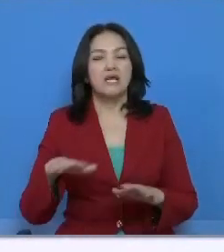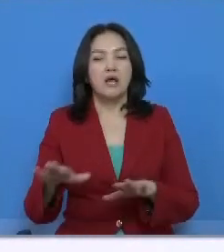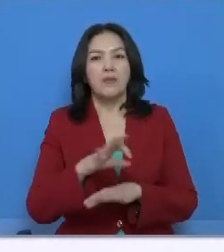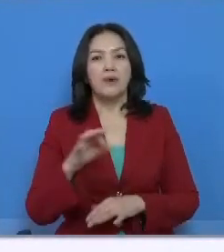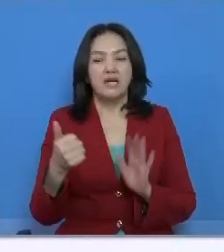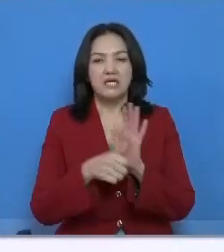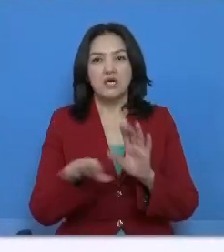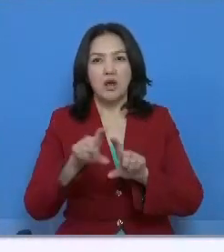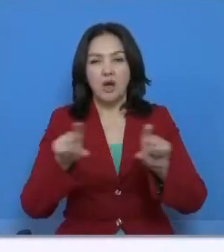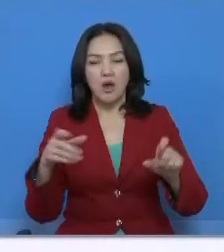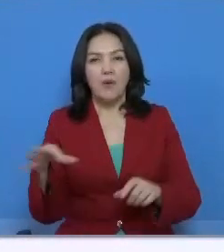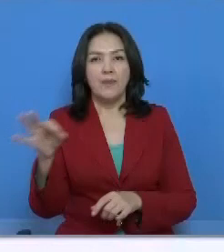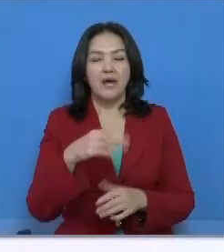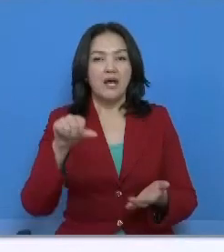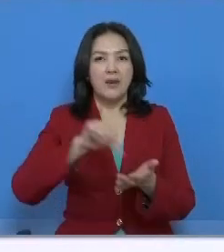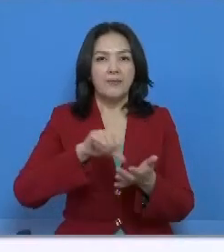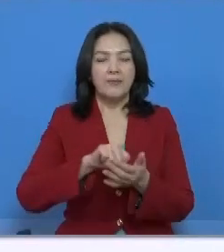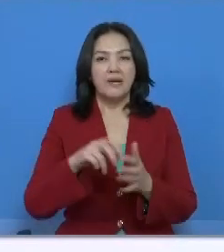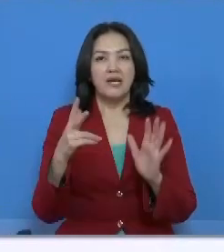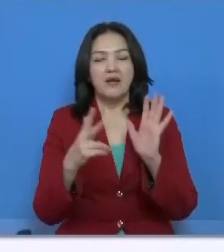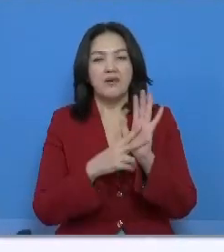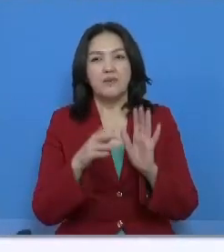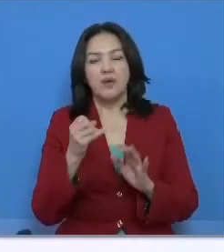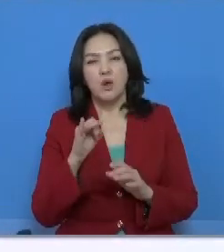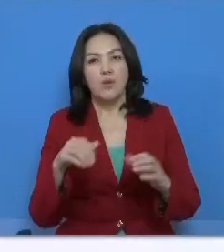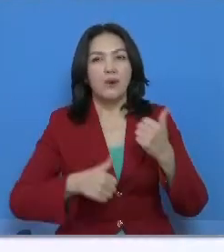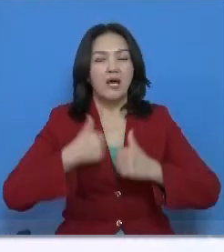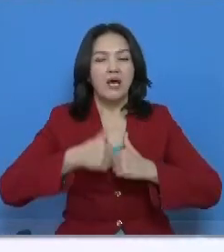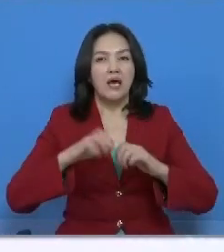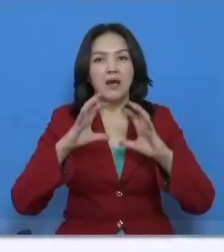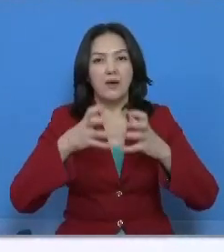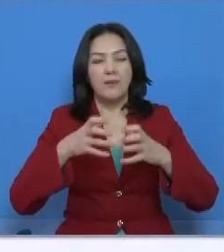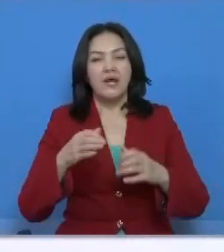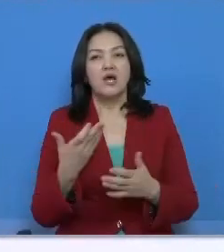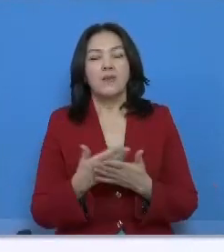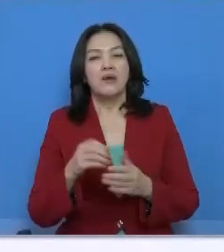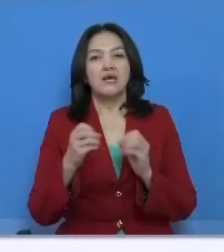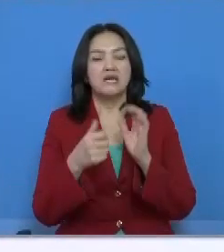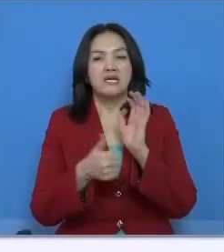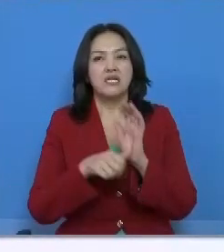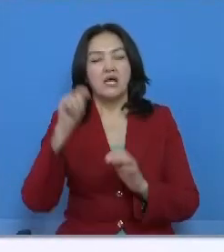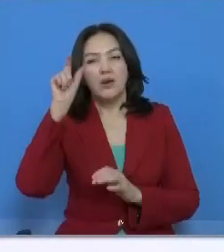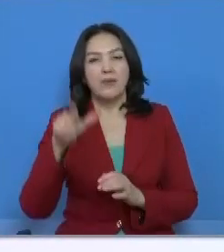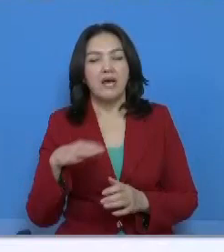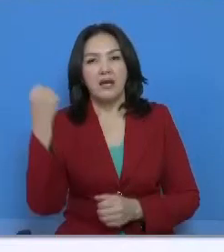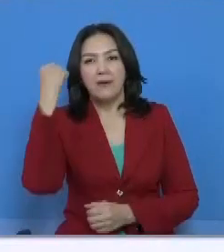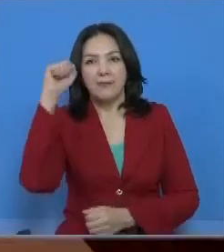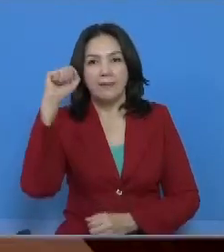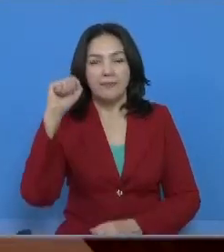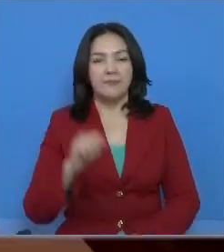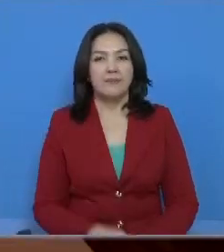области. Ребята области приняли участие в 8 интеллектуальных конкурсах международного уровня, 16 учащихся стали